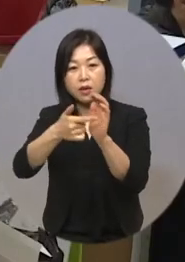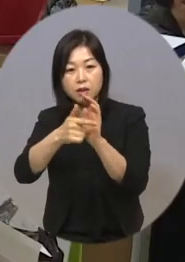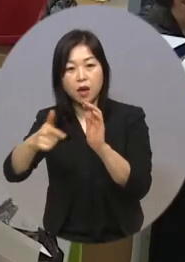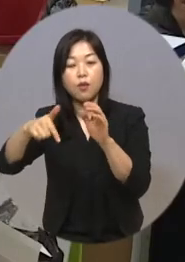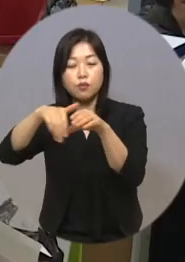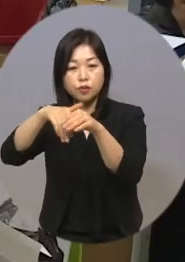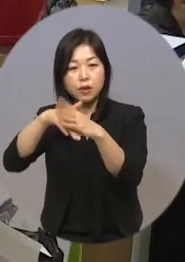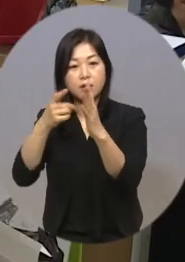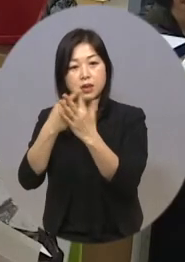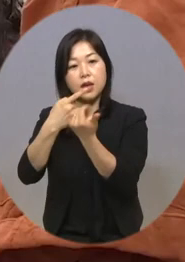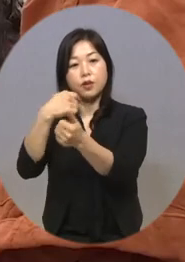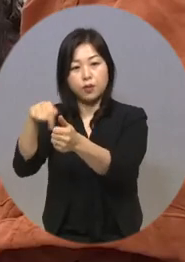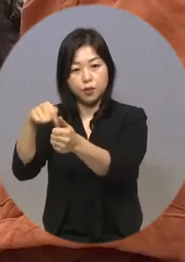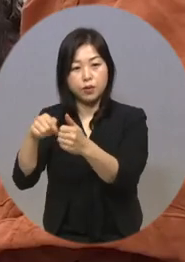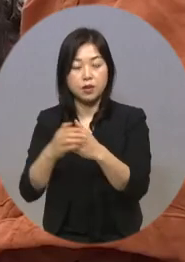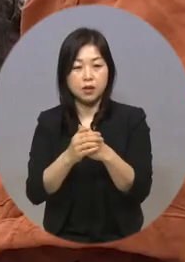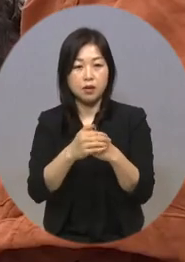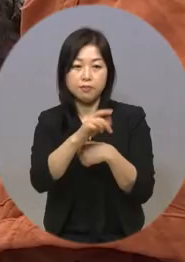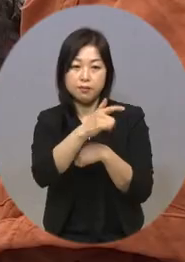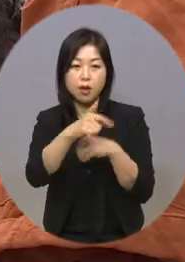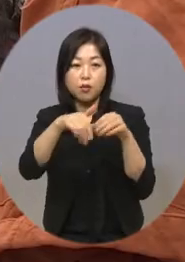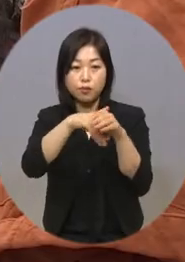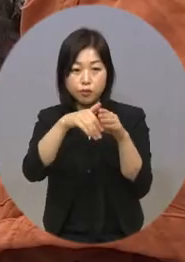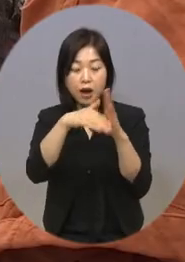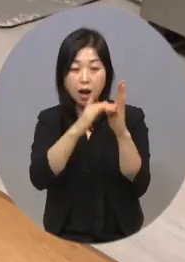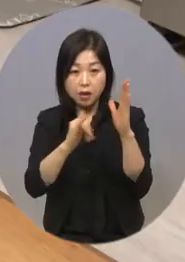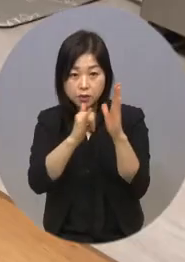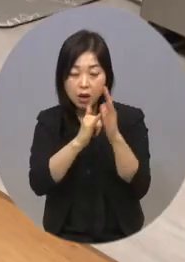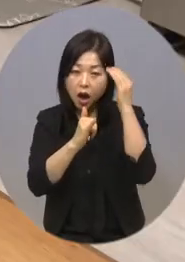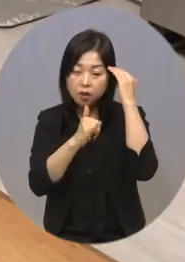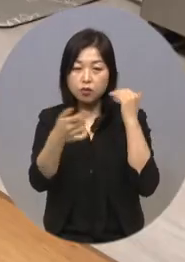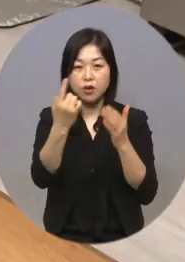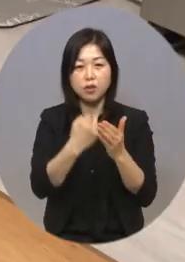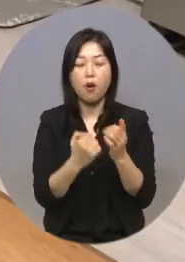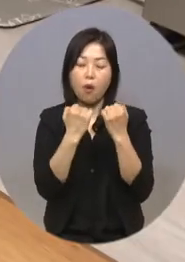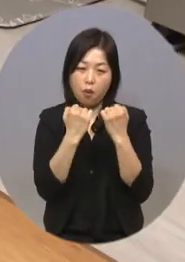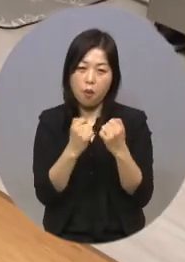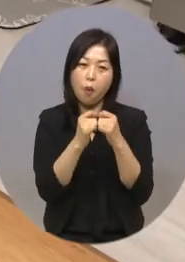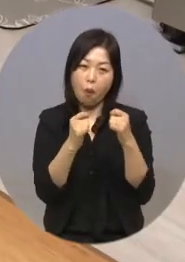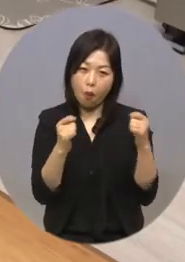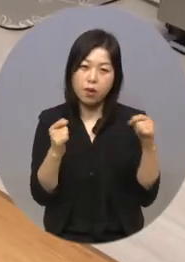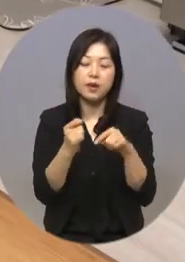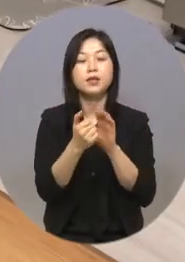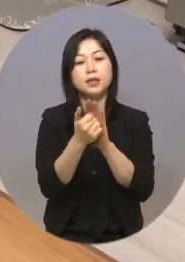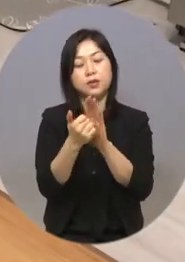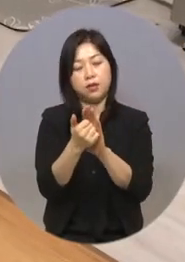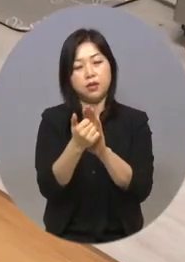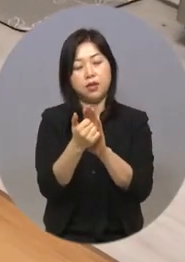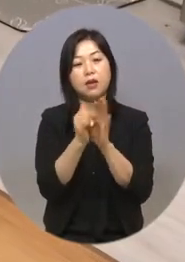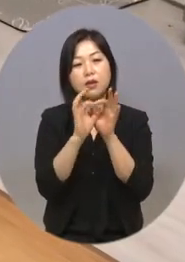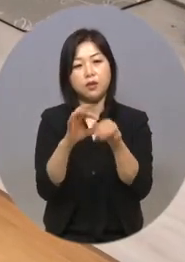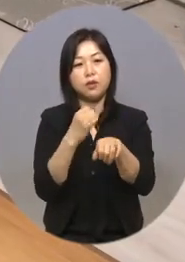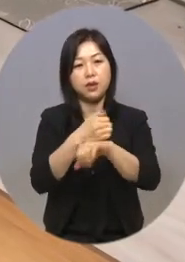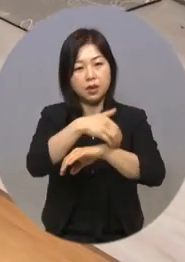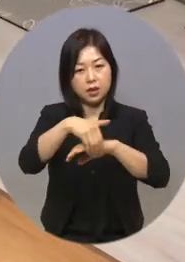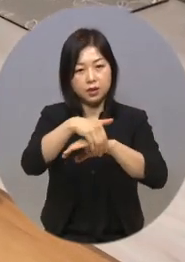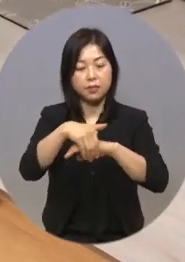을 통해 다문화가족의 장기 정착을 지원해 나갈 방침입니다 복지 tv 뉴스 d 가 아닙니다